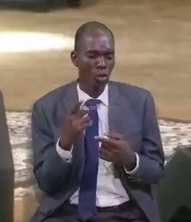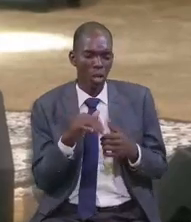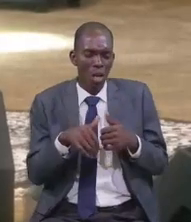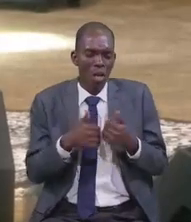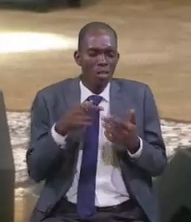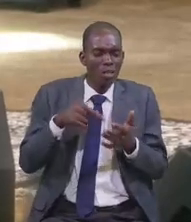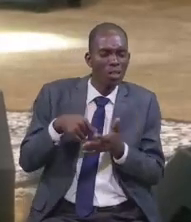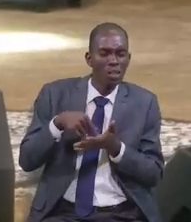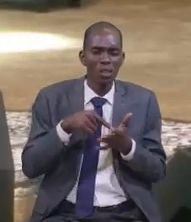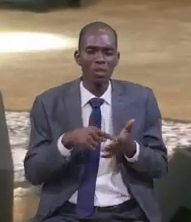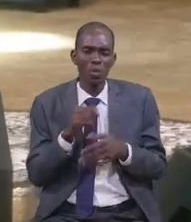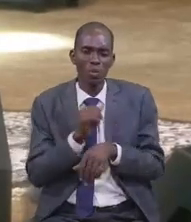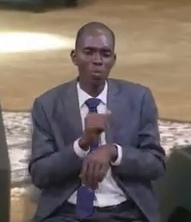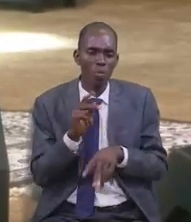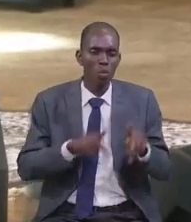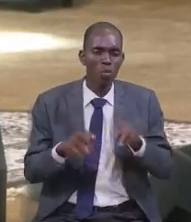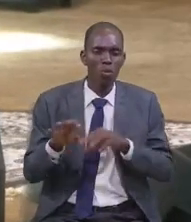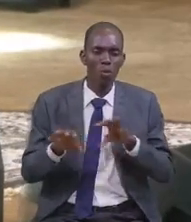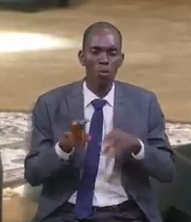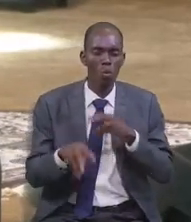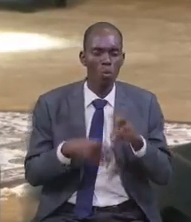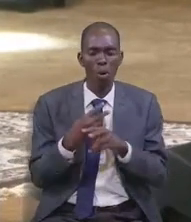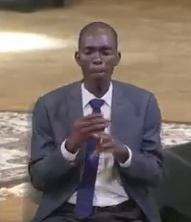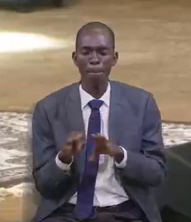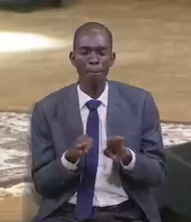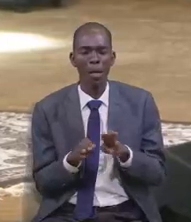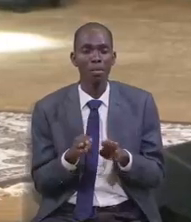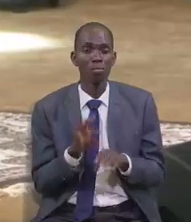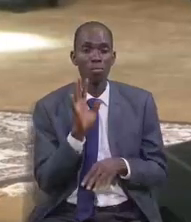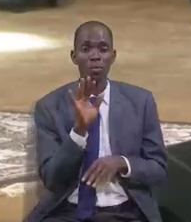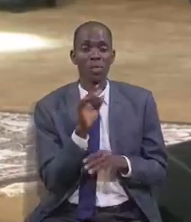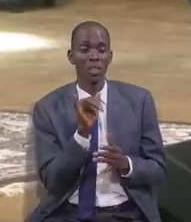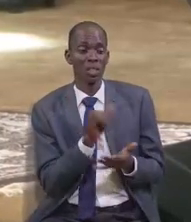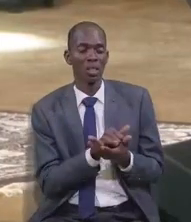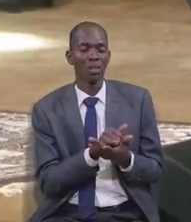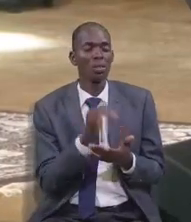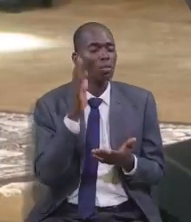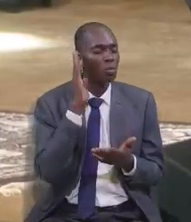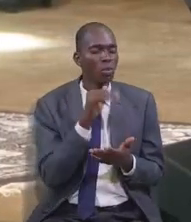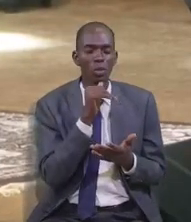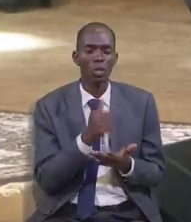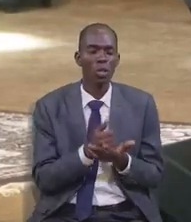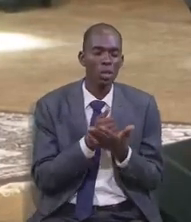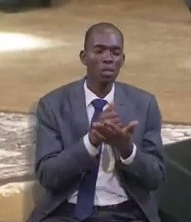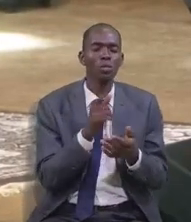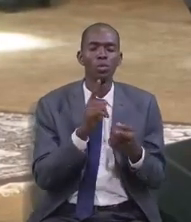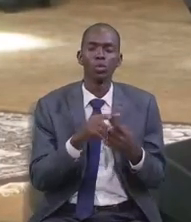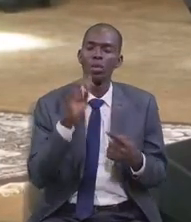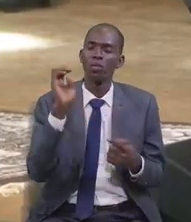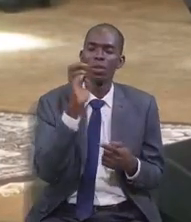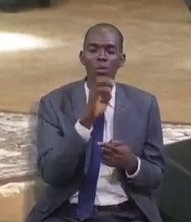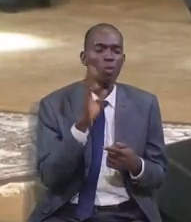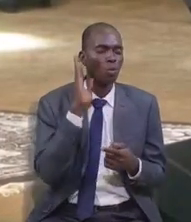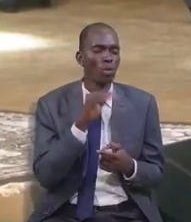se comportent. Tu te connais que tu ne fais pas ça pour évangéliser, pour connaître leur vie, afin